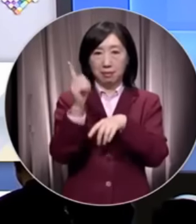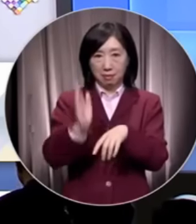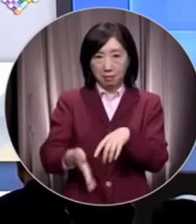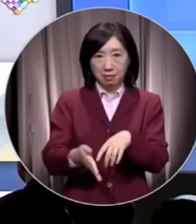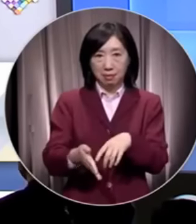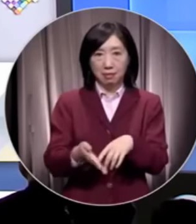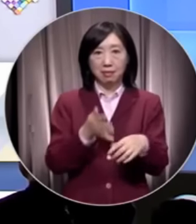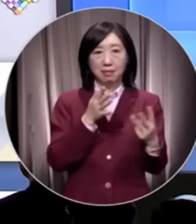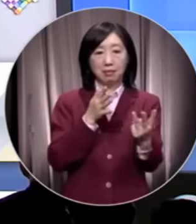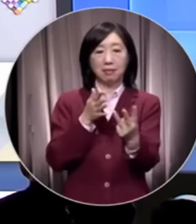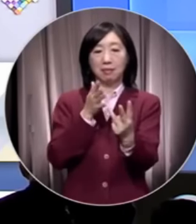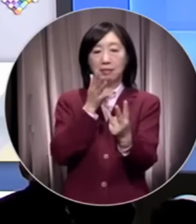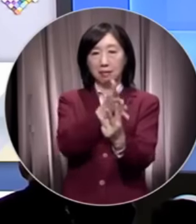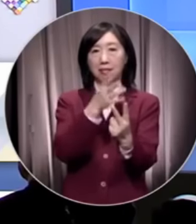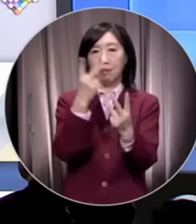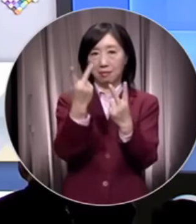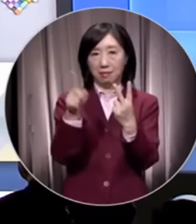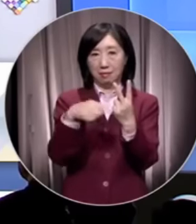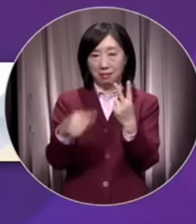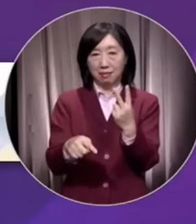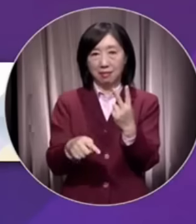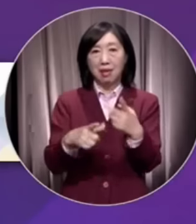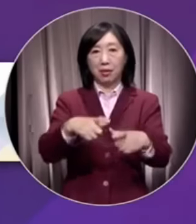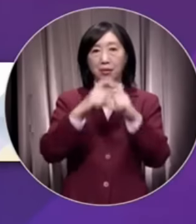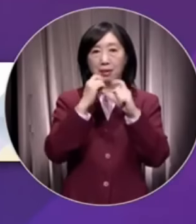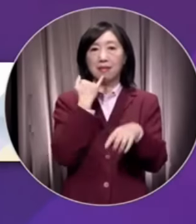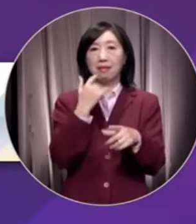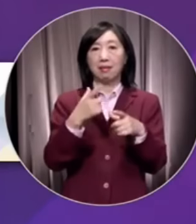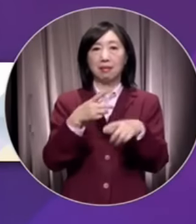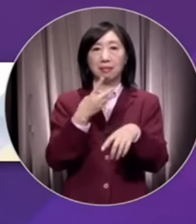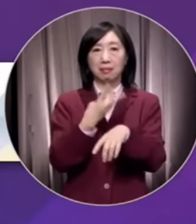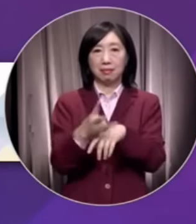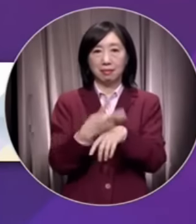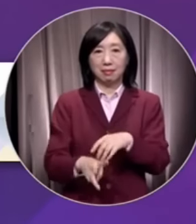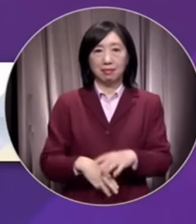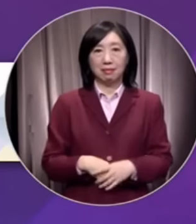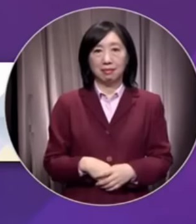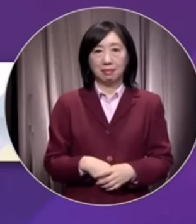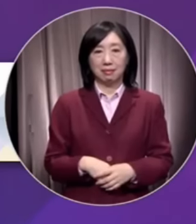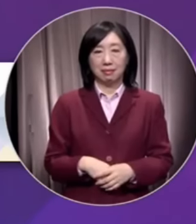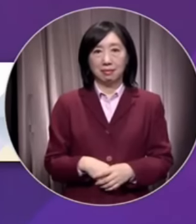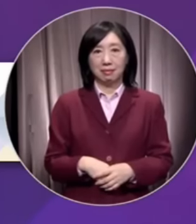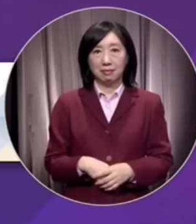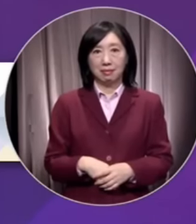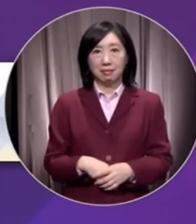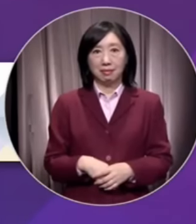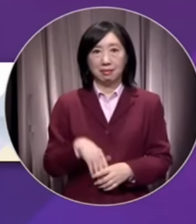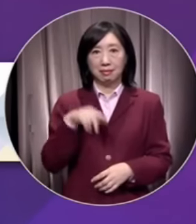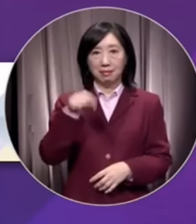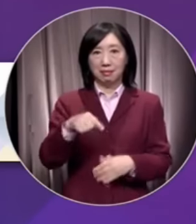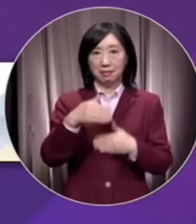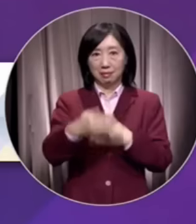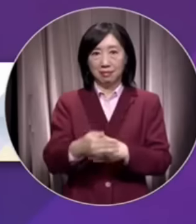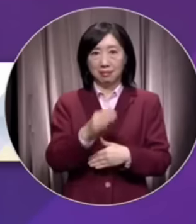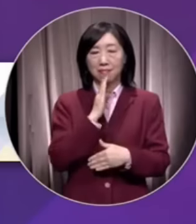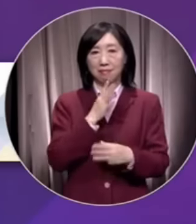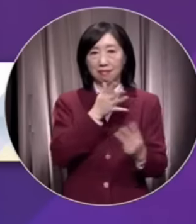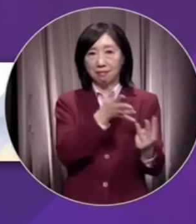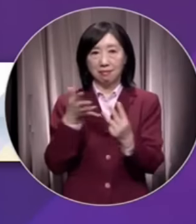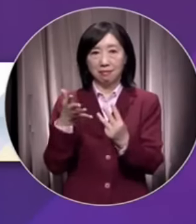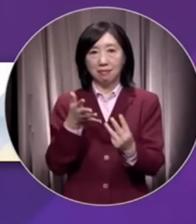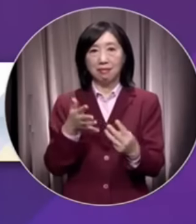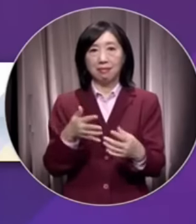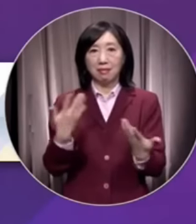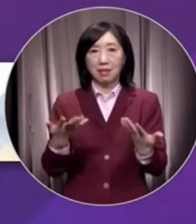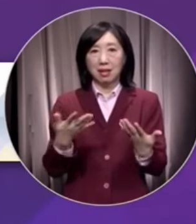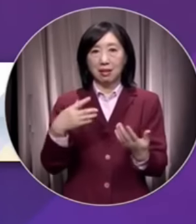选人来提问，而回答者则各有三分钟的时间来回答。那么这个阶段的交叉诘问会有